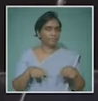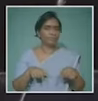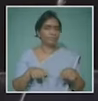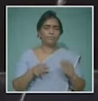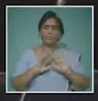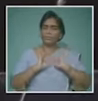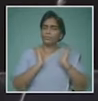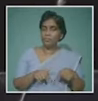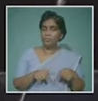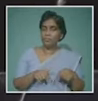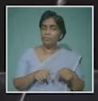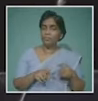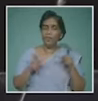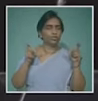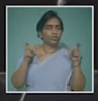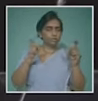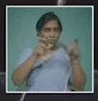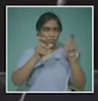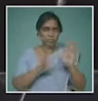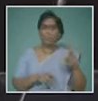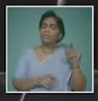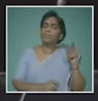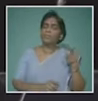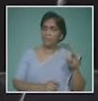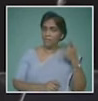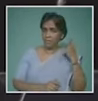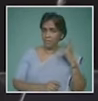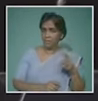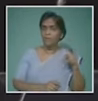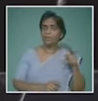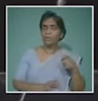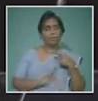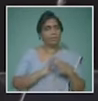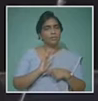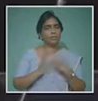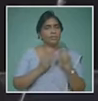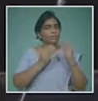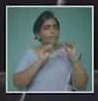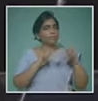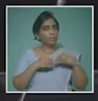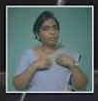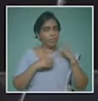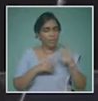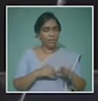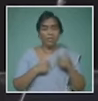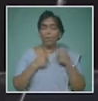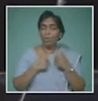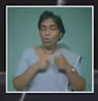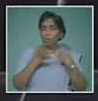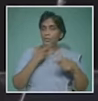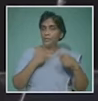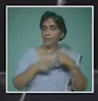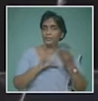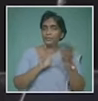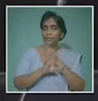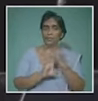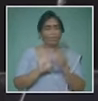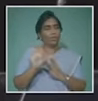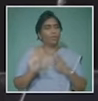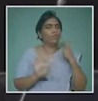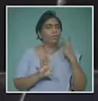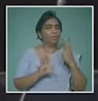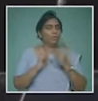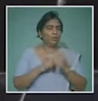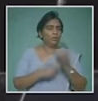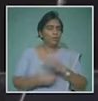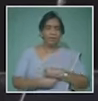நிலைக்கு தள்ளப்பட்டிருக்கிறது. எனவே இந்த நாட்டுக்கு வரவேண்டிய நல்லதை கூட கடந்த 2 வருட காலத்துக்குள்ளே இருந்த ஆட்சியாளர்கள் தடுத்து,